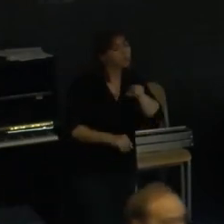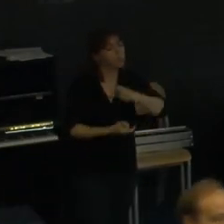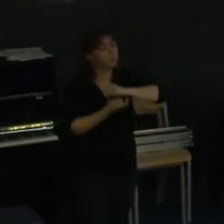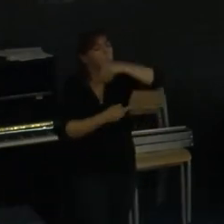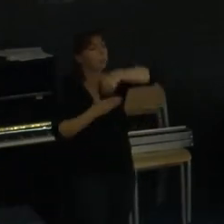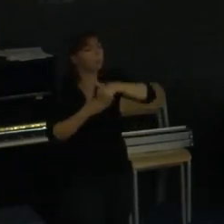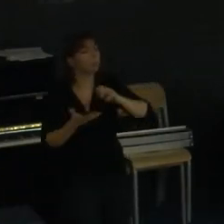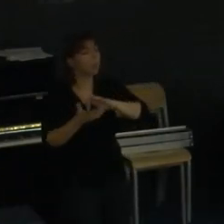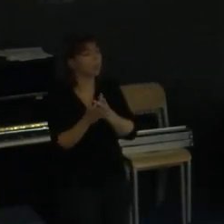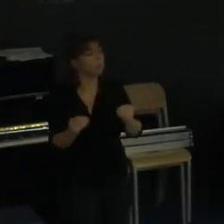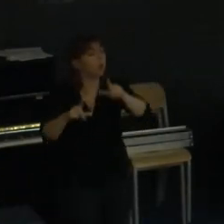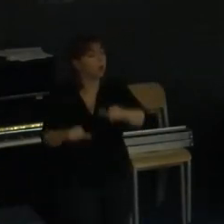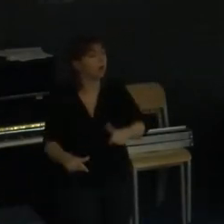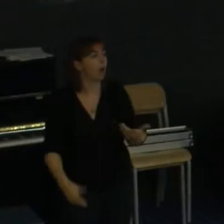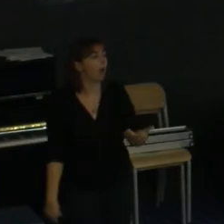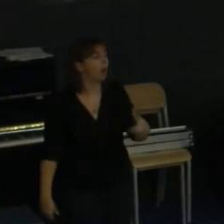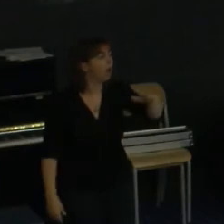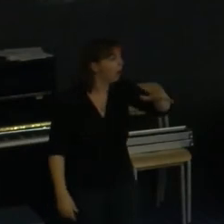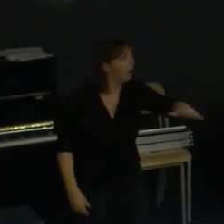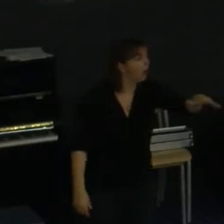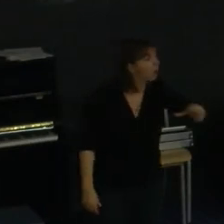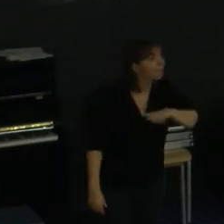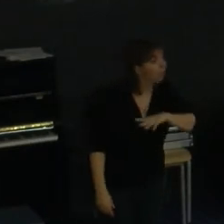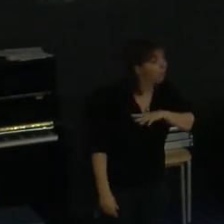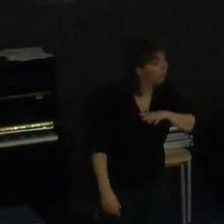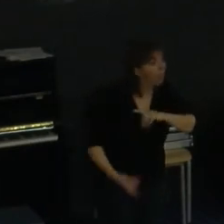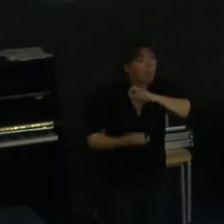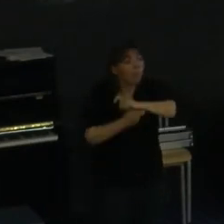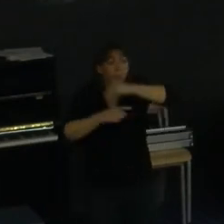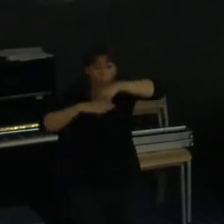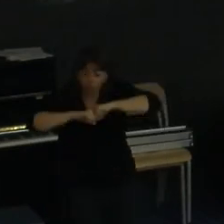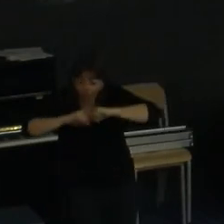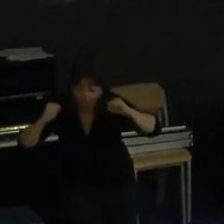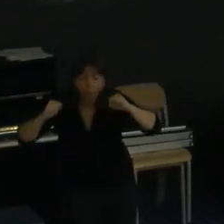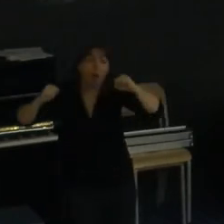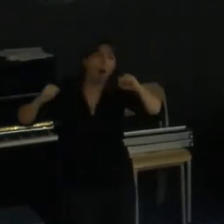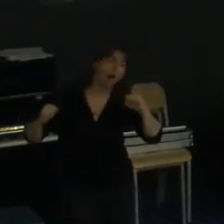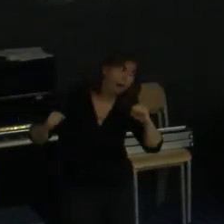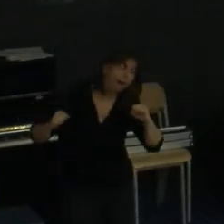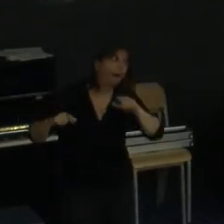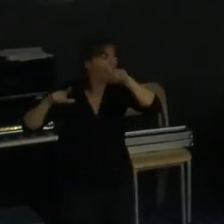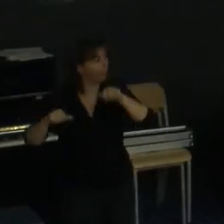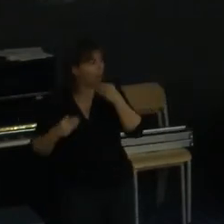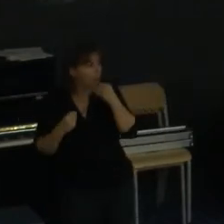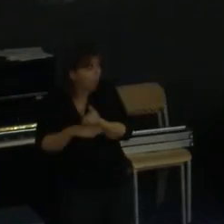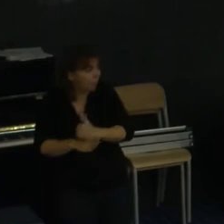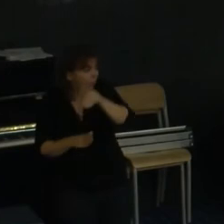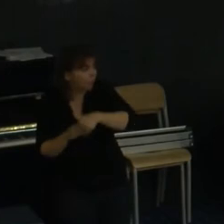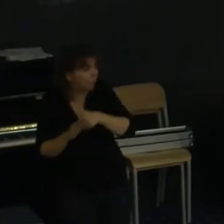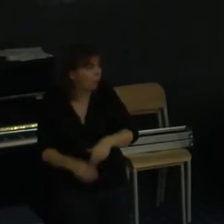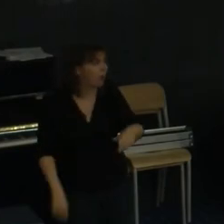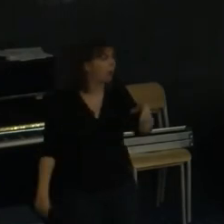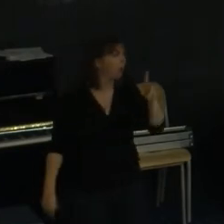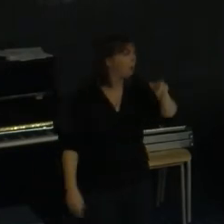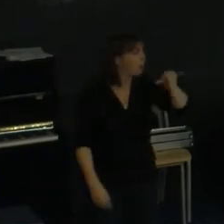des nouveaux dans le coin, il y a un débugger qui est fourni directement avec Python. Pas besoin de vous casser la tête avec du PyCharm, comment dire, du PyDev ou quoi que ce